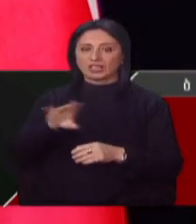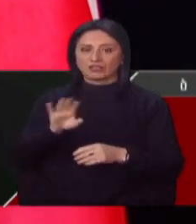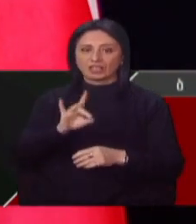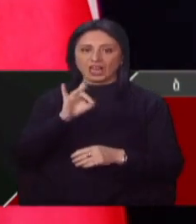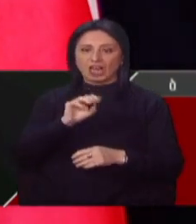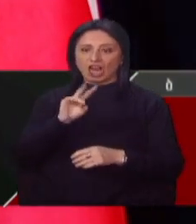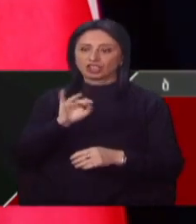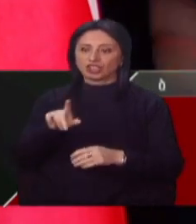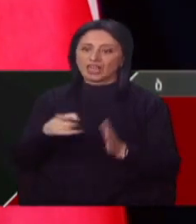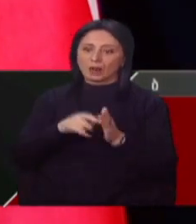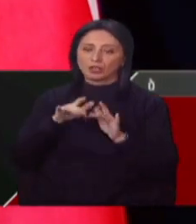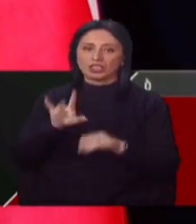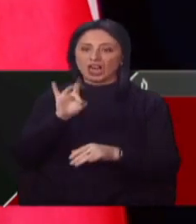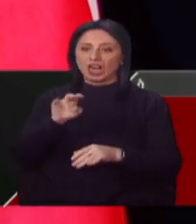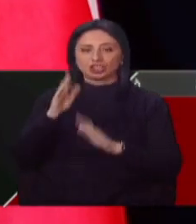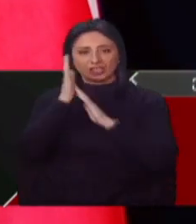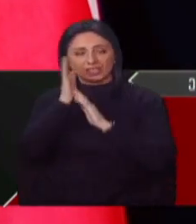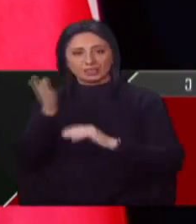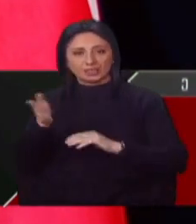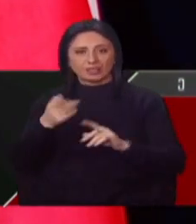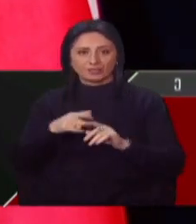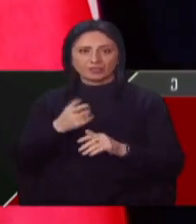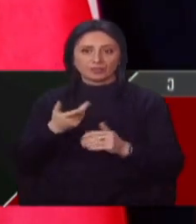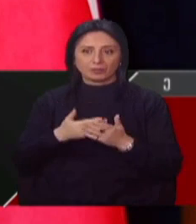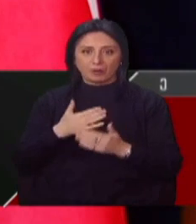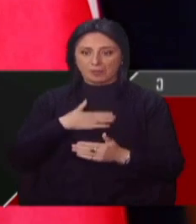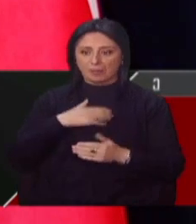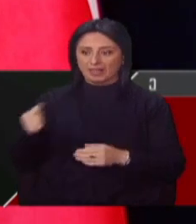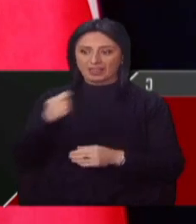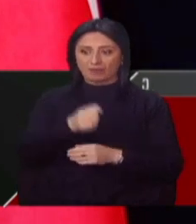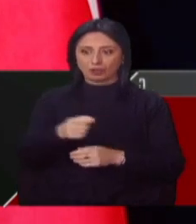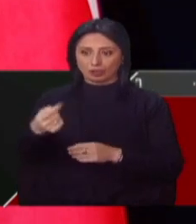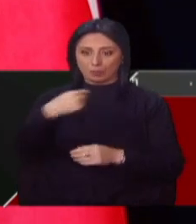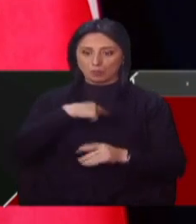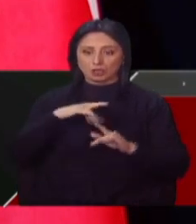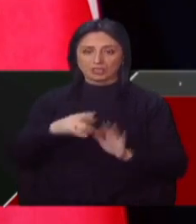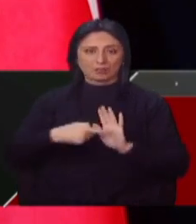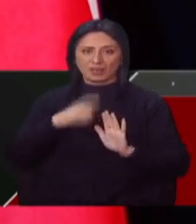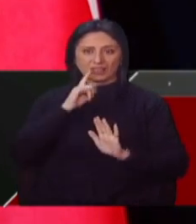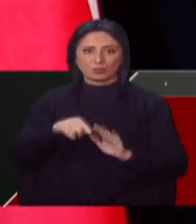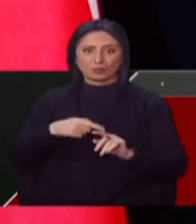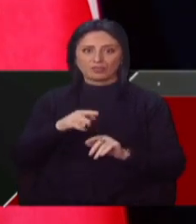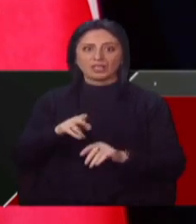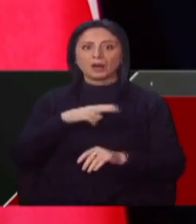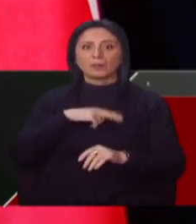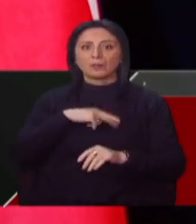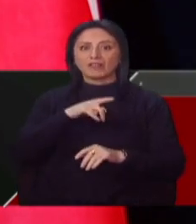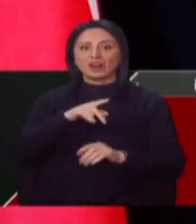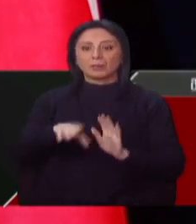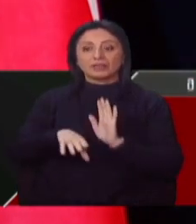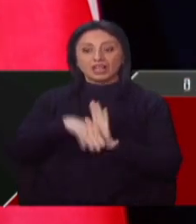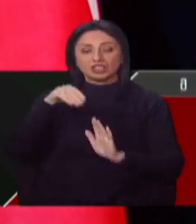rajdens gamoizies sakmeo rajdens ezine kho tulem da qol shemtkhovashi shesavamisat chemi argumenti iqo ro modi parlamentsa